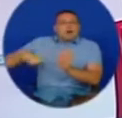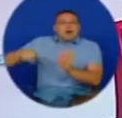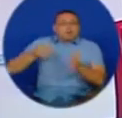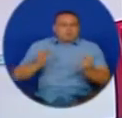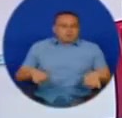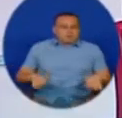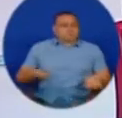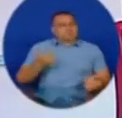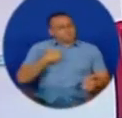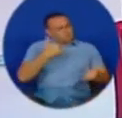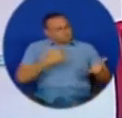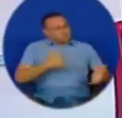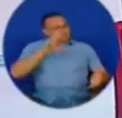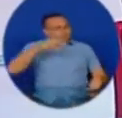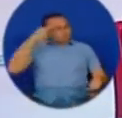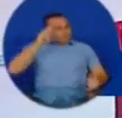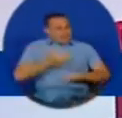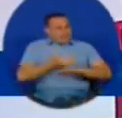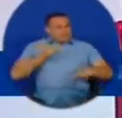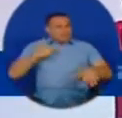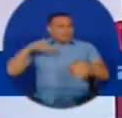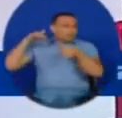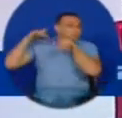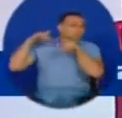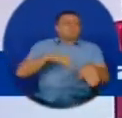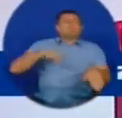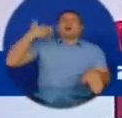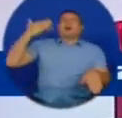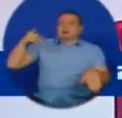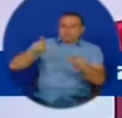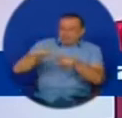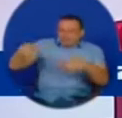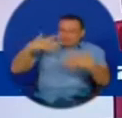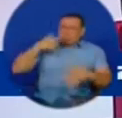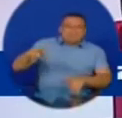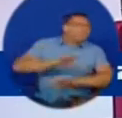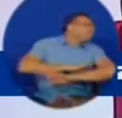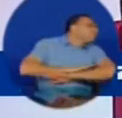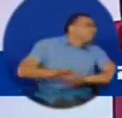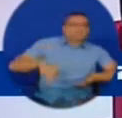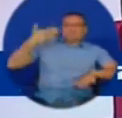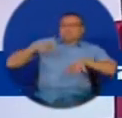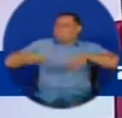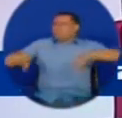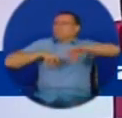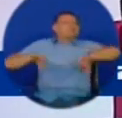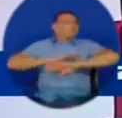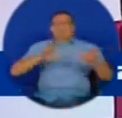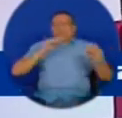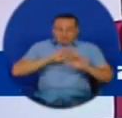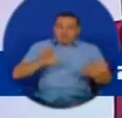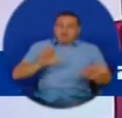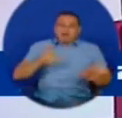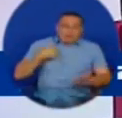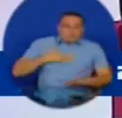ביוזמה משותפת בדקה ה-90, לפני שבאמת אולי נגיע למציאות שאותה את מתארת בכזאת טבעיות, נפרדנו, לראות בעצם